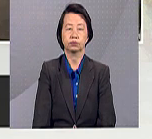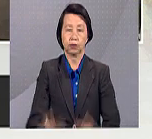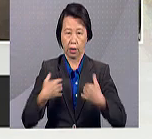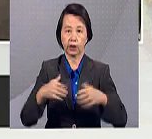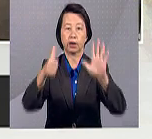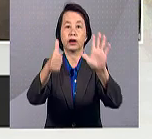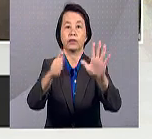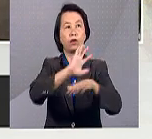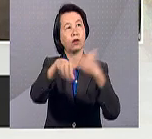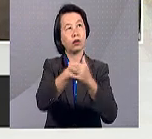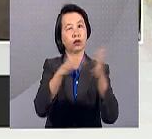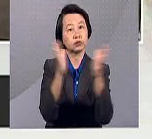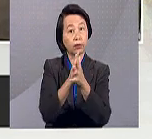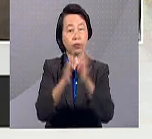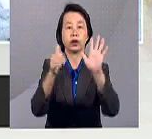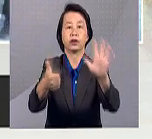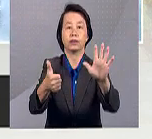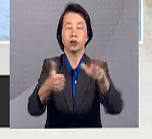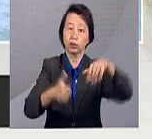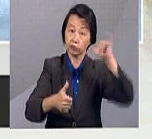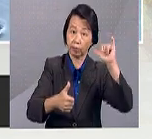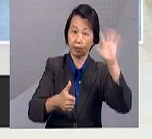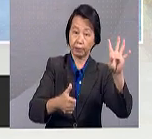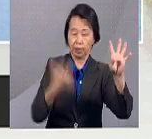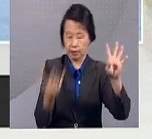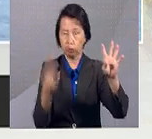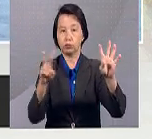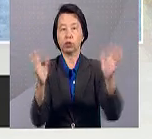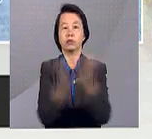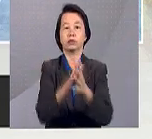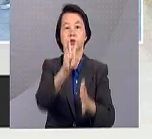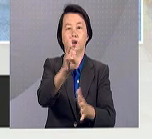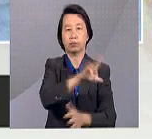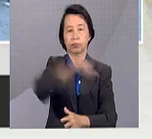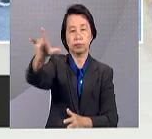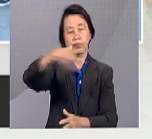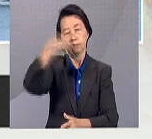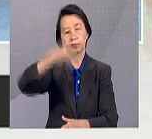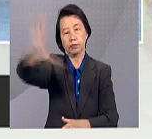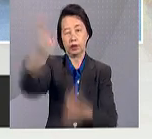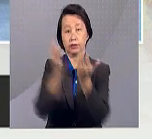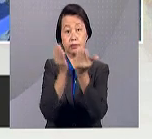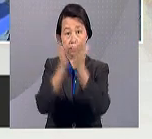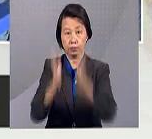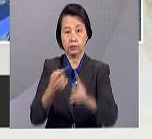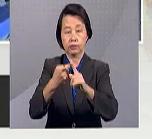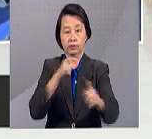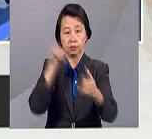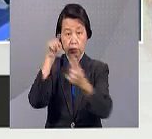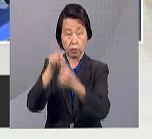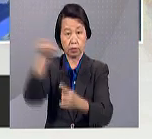6 penerbangan lah ke Kota Kinabalu semalam dan hari ini untuk menghantar pulang pelajar-pelajar daripada Kota